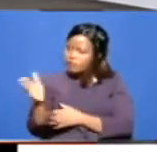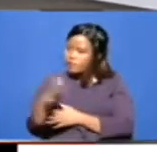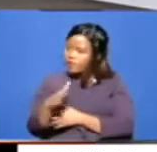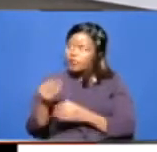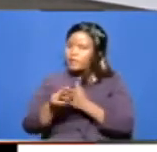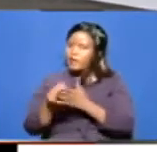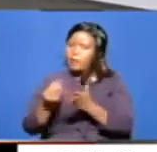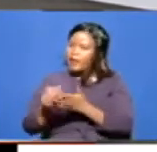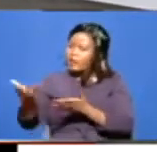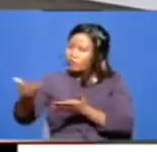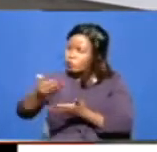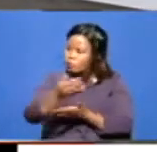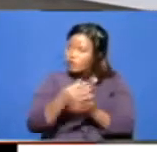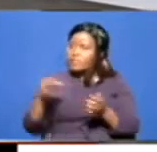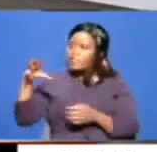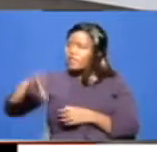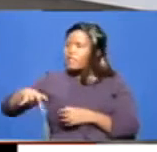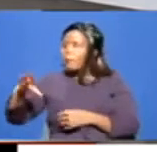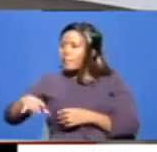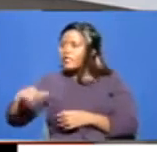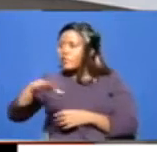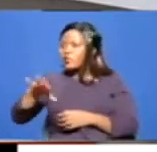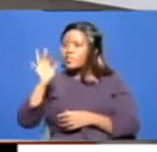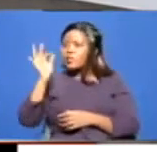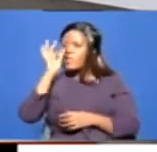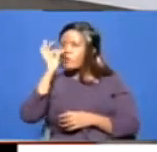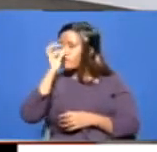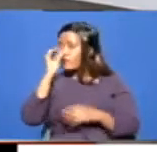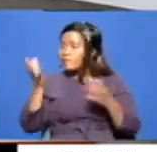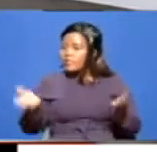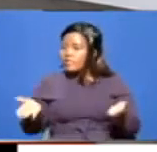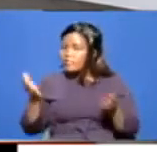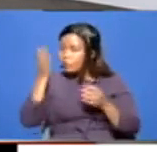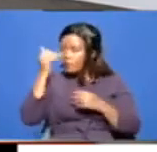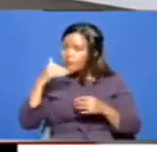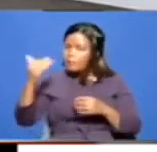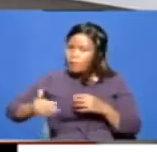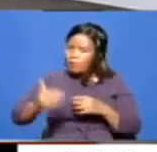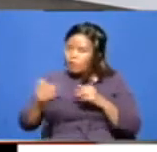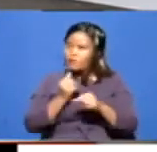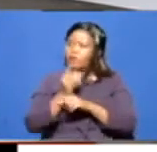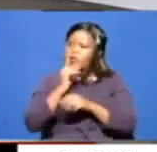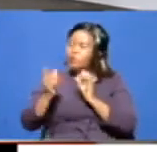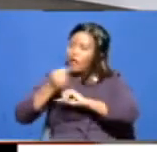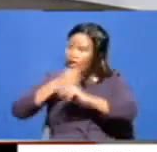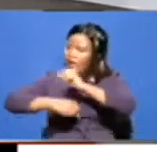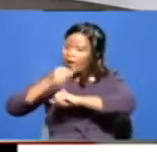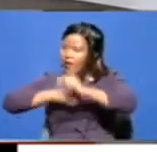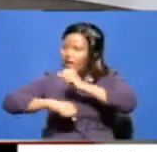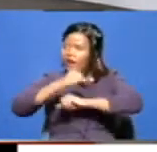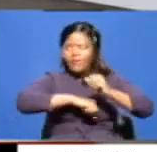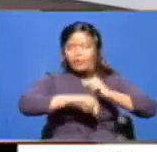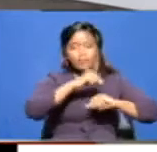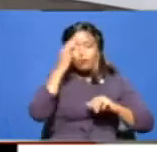Miaka hiyo. Sehemu za Udhaya kule, ndio. Mm-hmm. Ili saa zote awe yuko mbioni tu kuna kitu anafanya, kwa sababu alikuwa anajiandaa